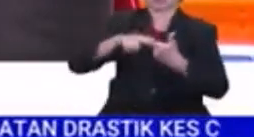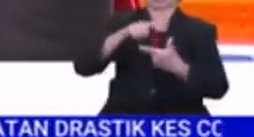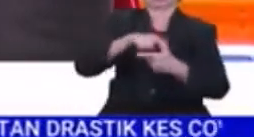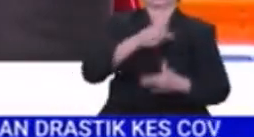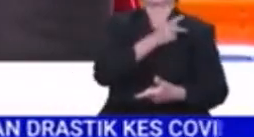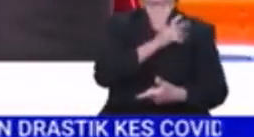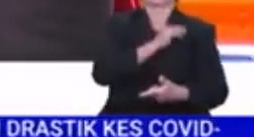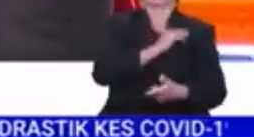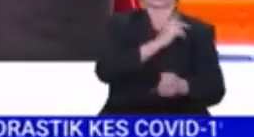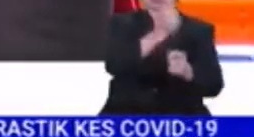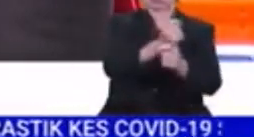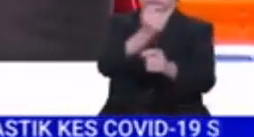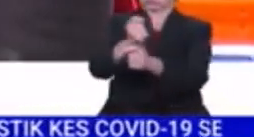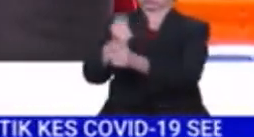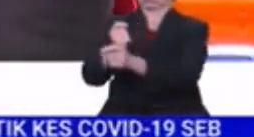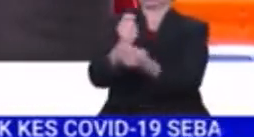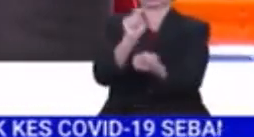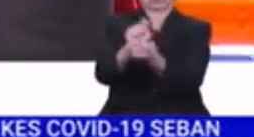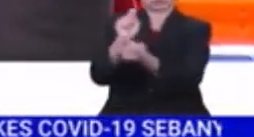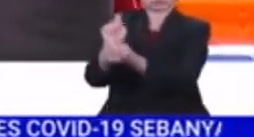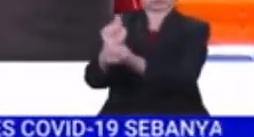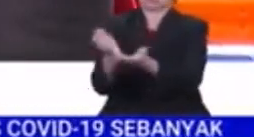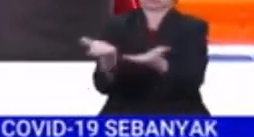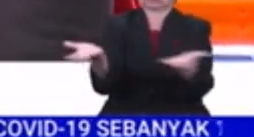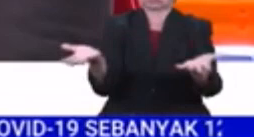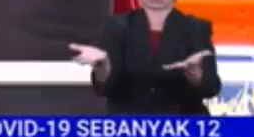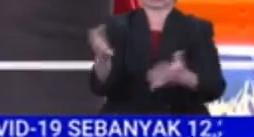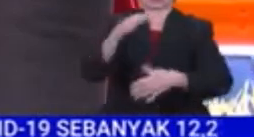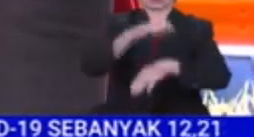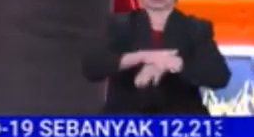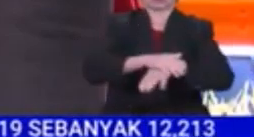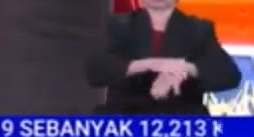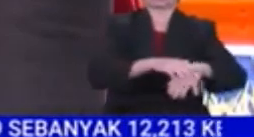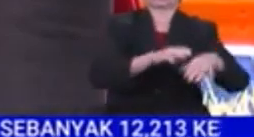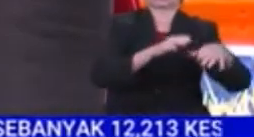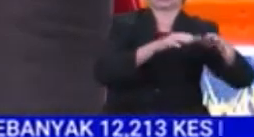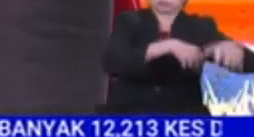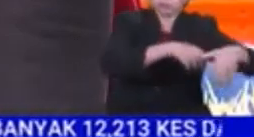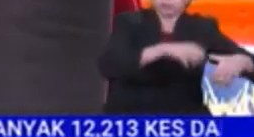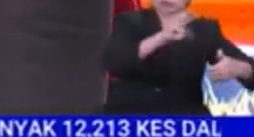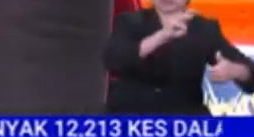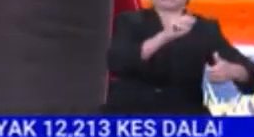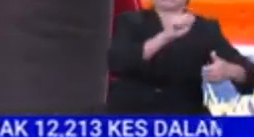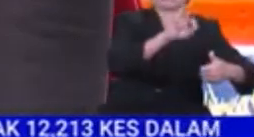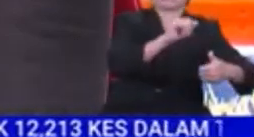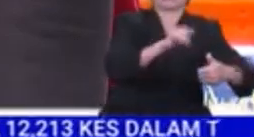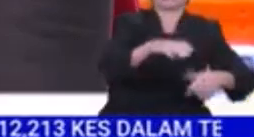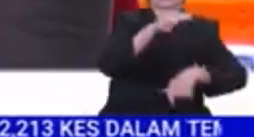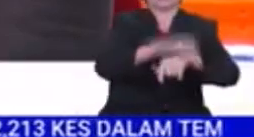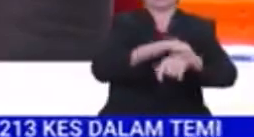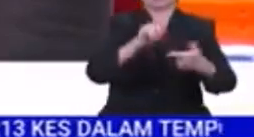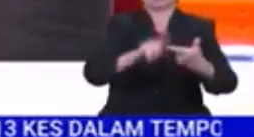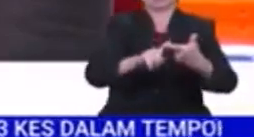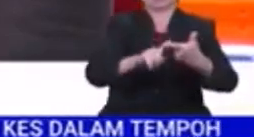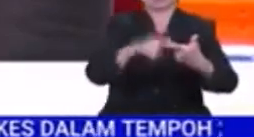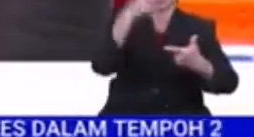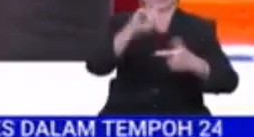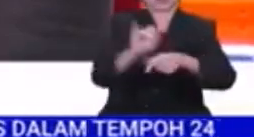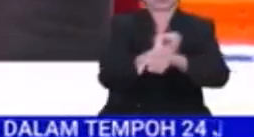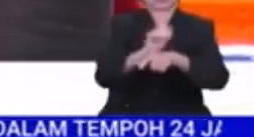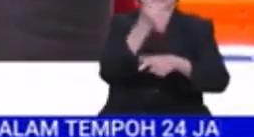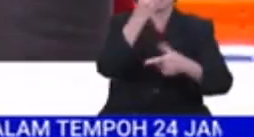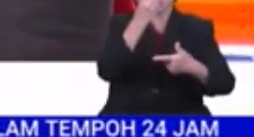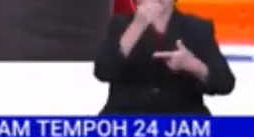kementerian-kementerian tertentu Yadi maccani Kementerian asas anima Fi Al Kementerian asasta ini daftar publikasi